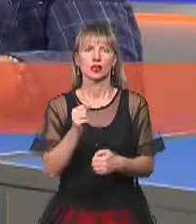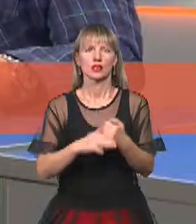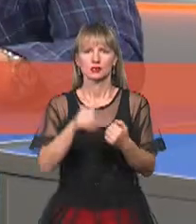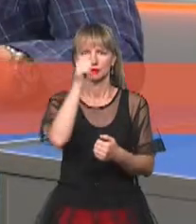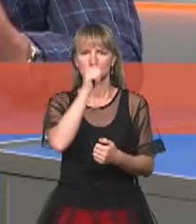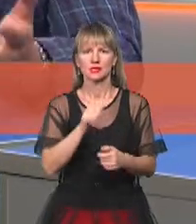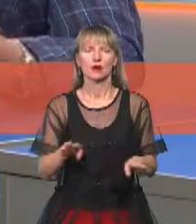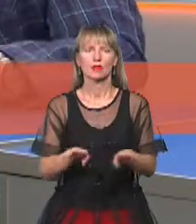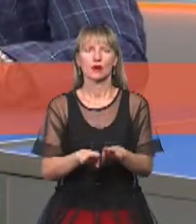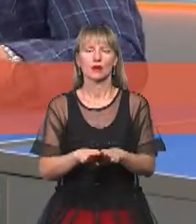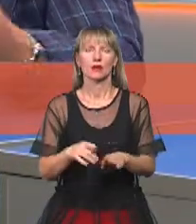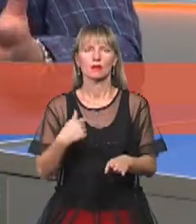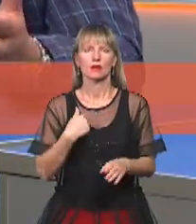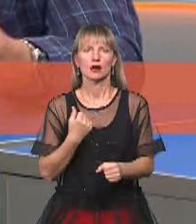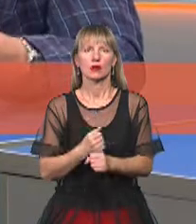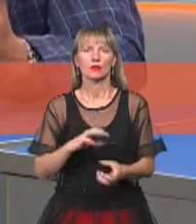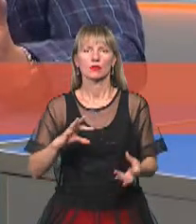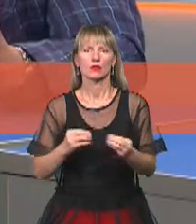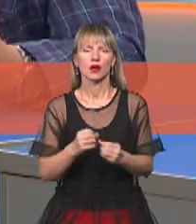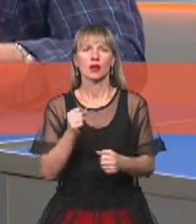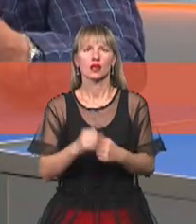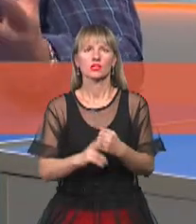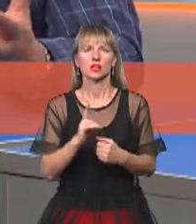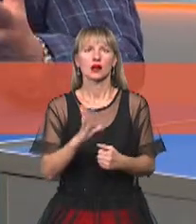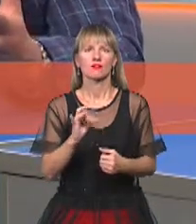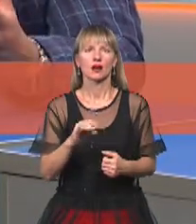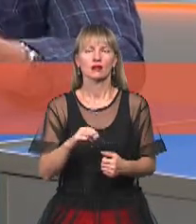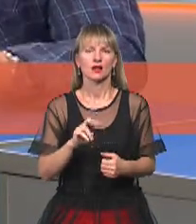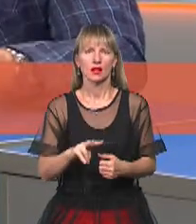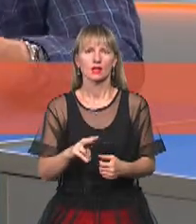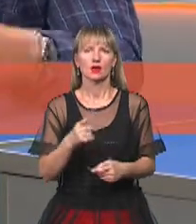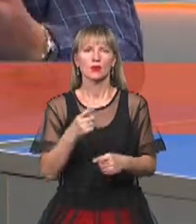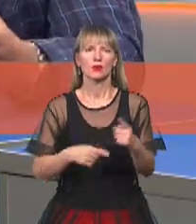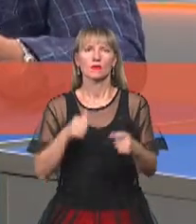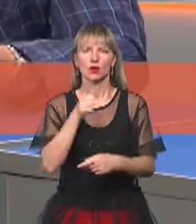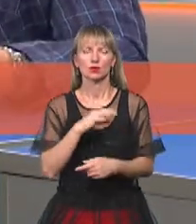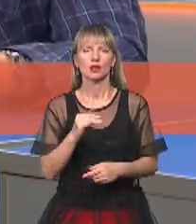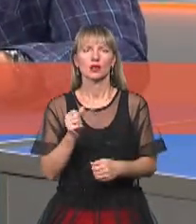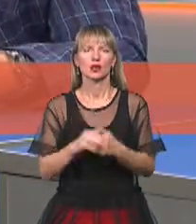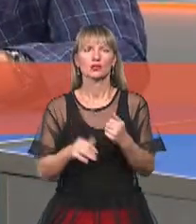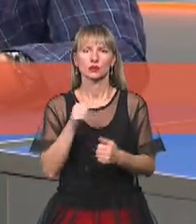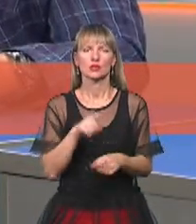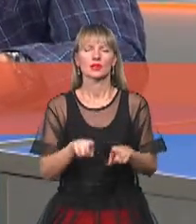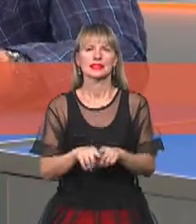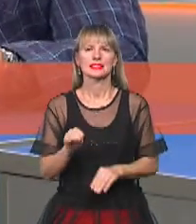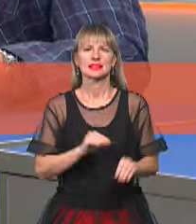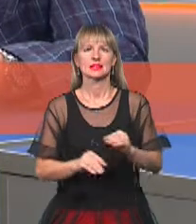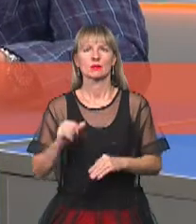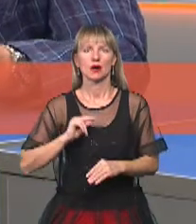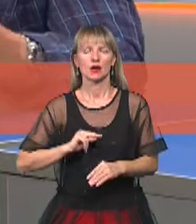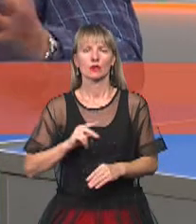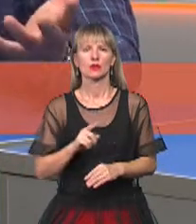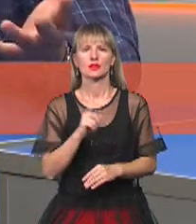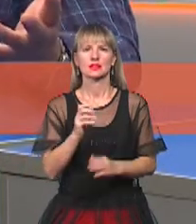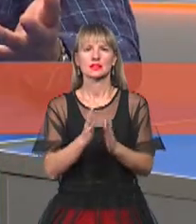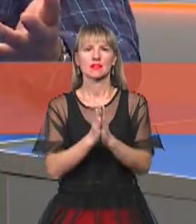щомісяця. Ми підводимо підсумки щокварталу і щопівроку, і щороку. Тобто тут така досить системна робота з приводу роботи з зверненням